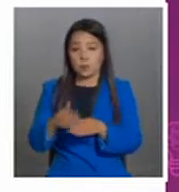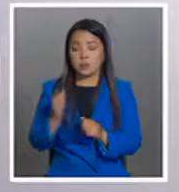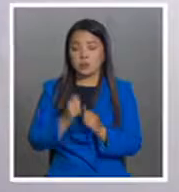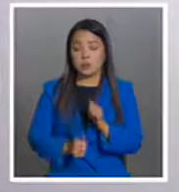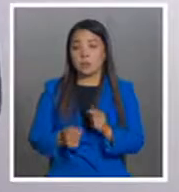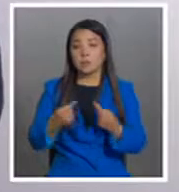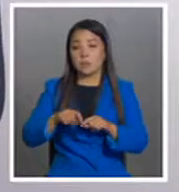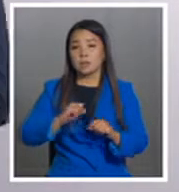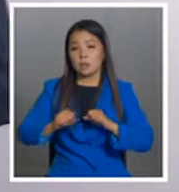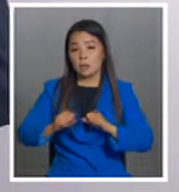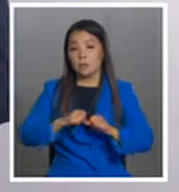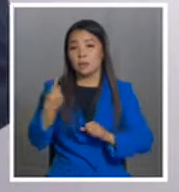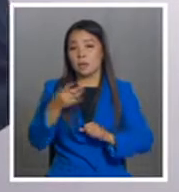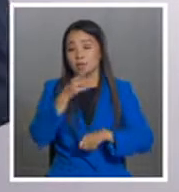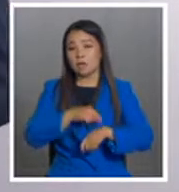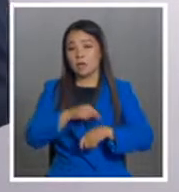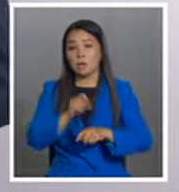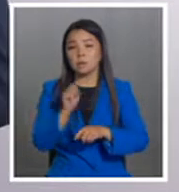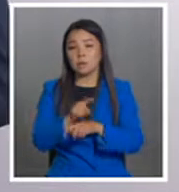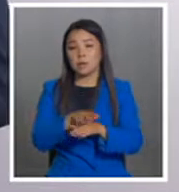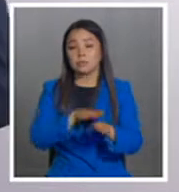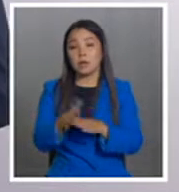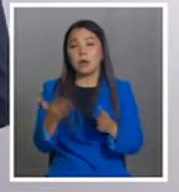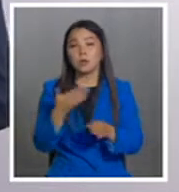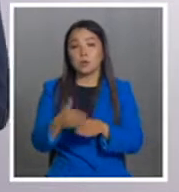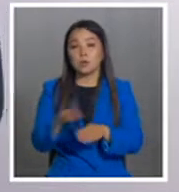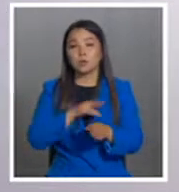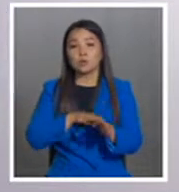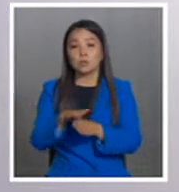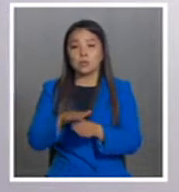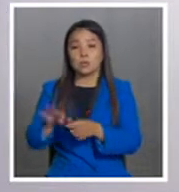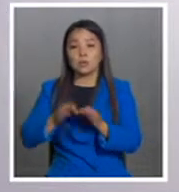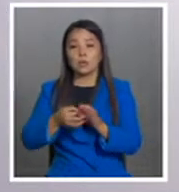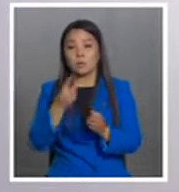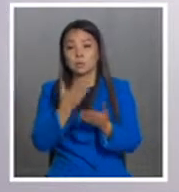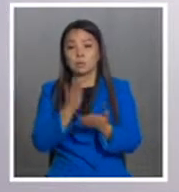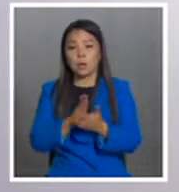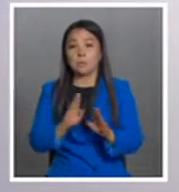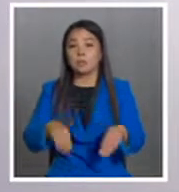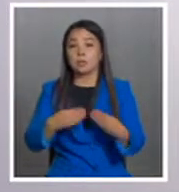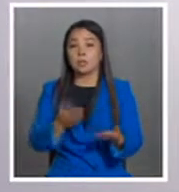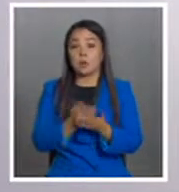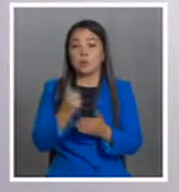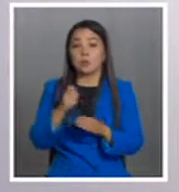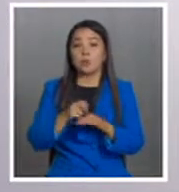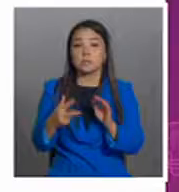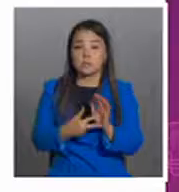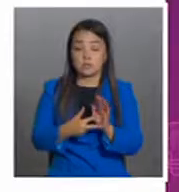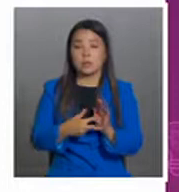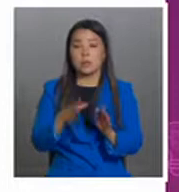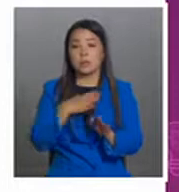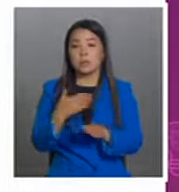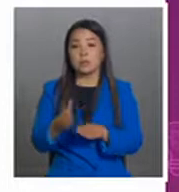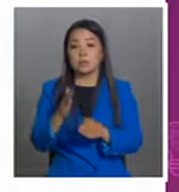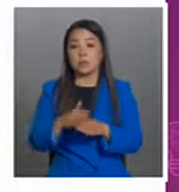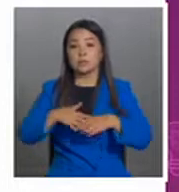сағатта берілген тапсырманың қандай бөлігін орындайтын білдіреді. Енді біз берілген, яғни 118 тетік деген есептің